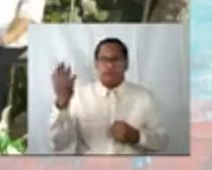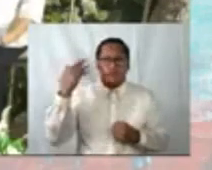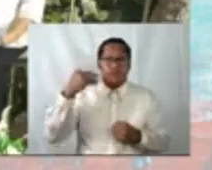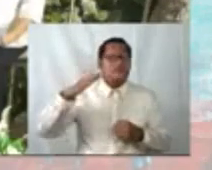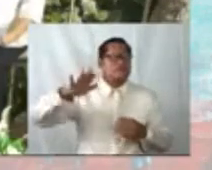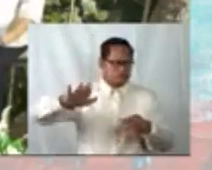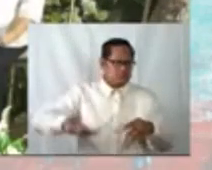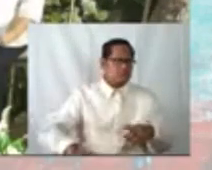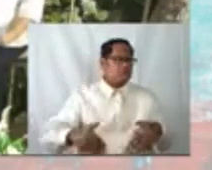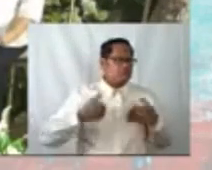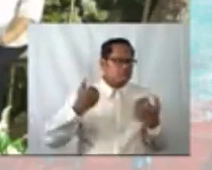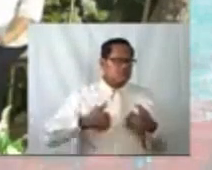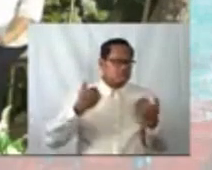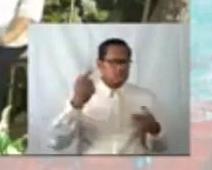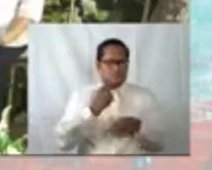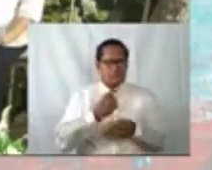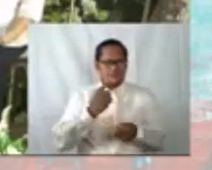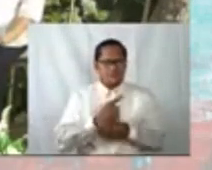batang-bata.